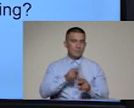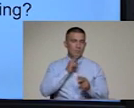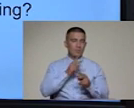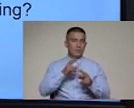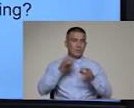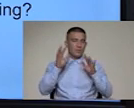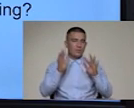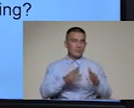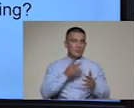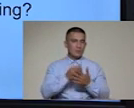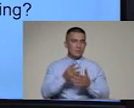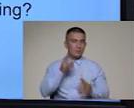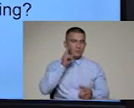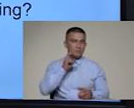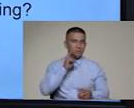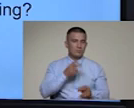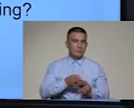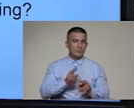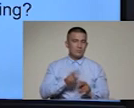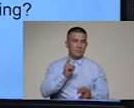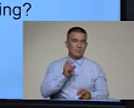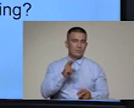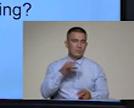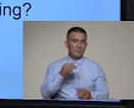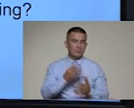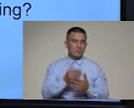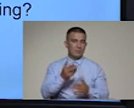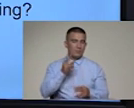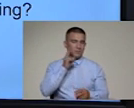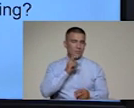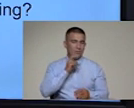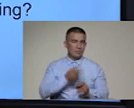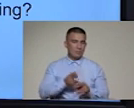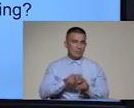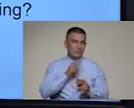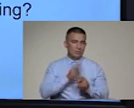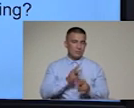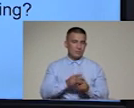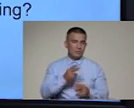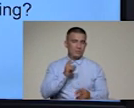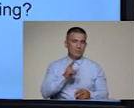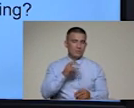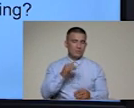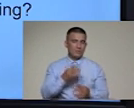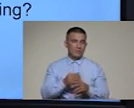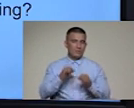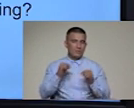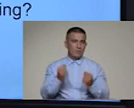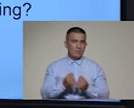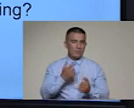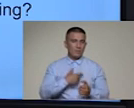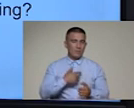Qishdan qo'rqadigan metal aynan qalay metali hisoblanadi. Qalay metali qishda sovuq urib